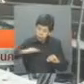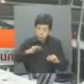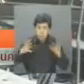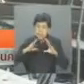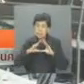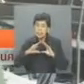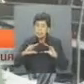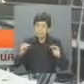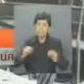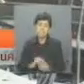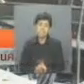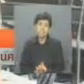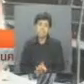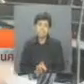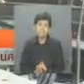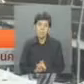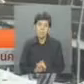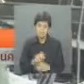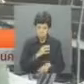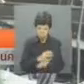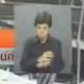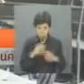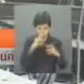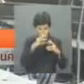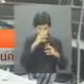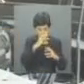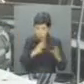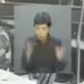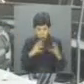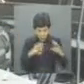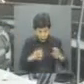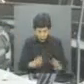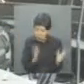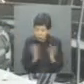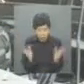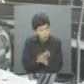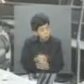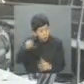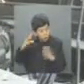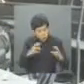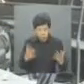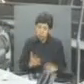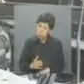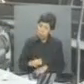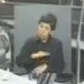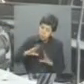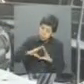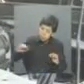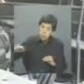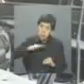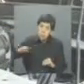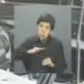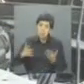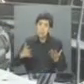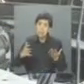เลิกเลยมาถังท้องกองเต็มหูเลยเอ็มเนี่ย ถอดเยอะเลย โอ้เยอะมากพี่เยอะมากแล้วไปไหนก็ระบายก็ไม่ได้แ